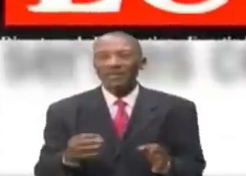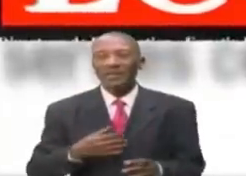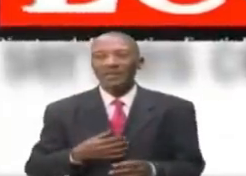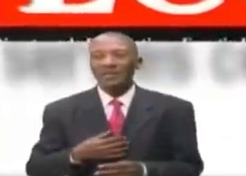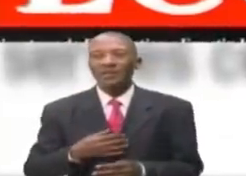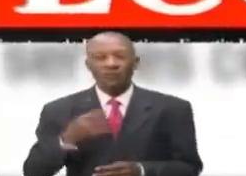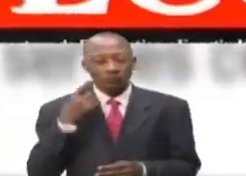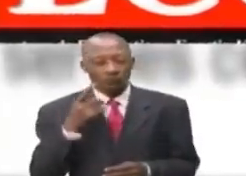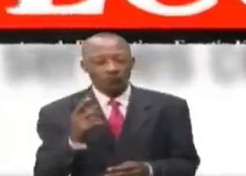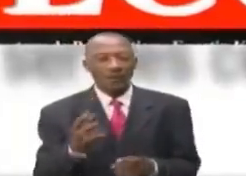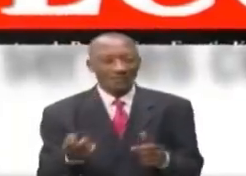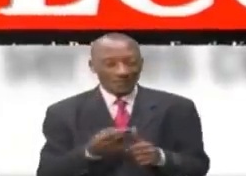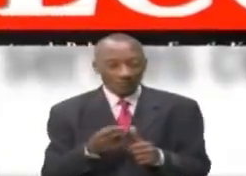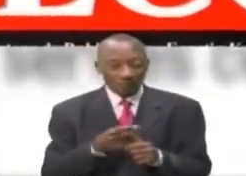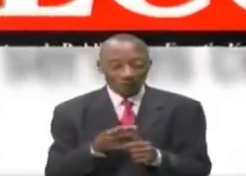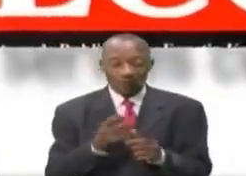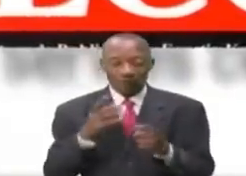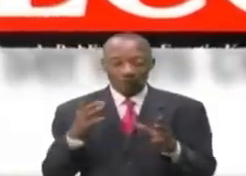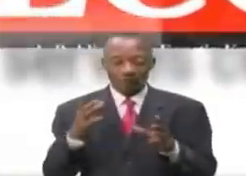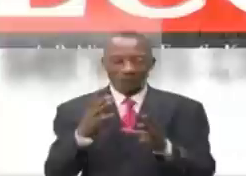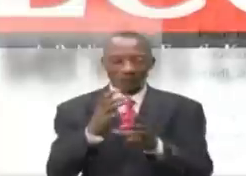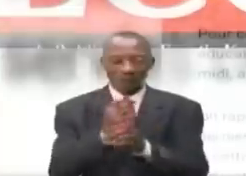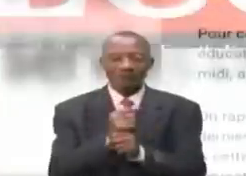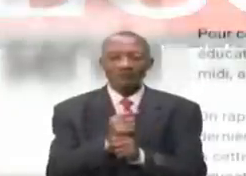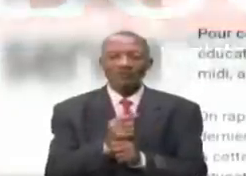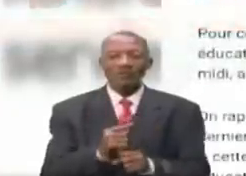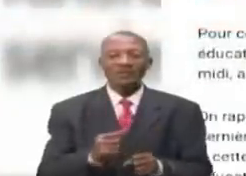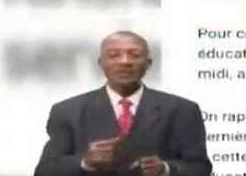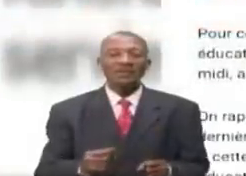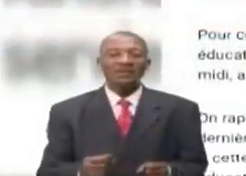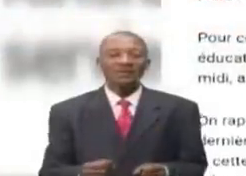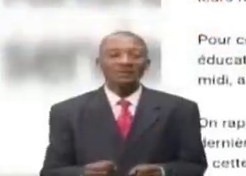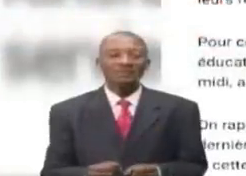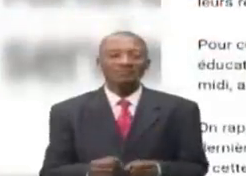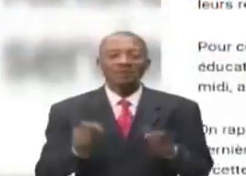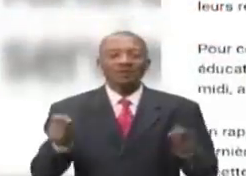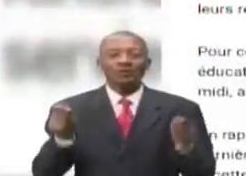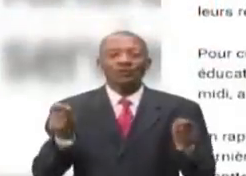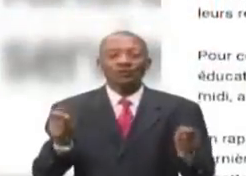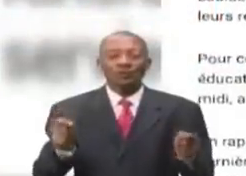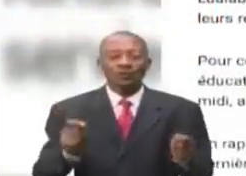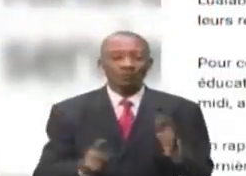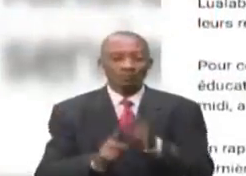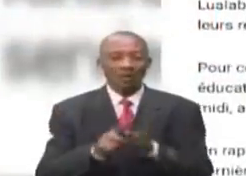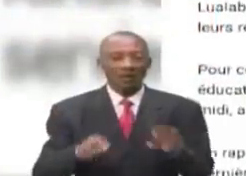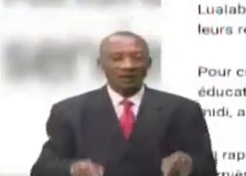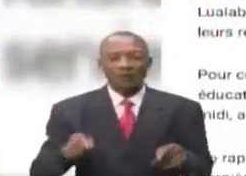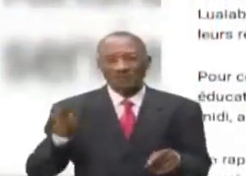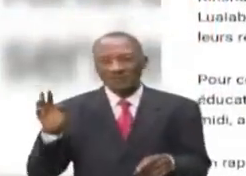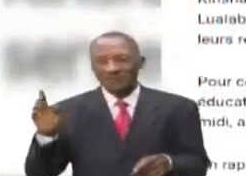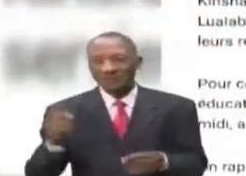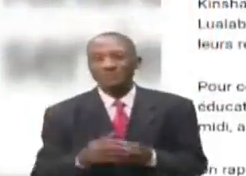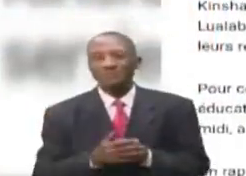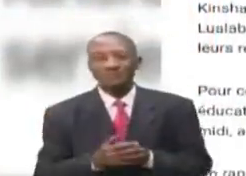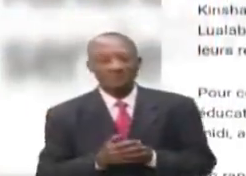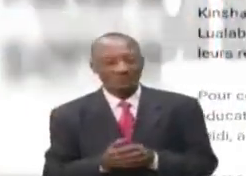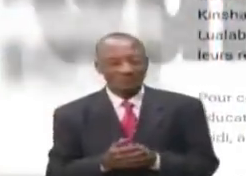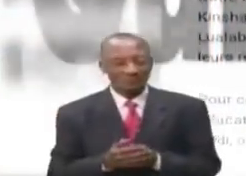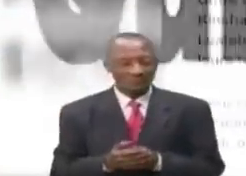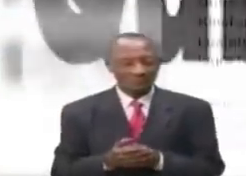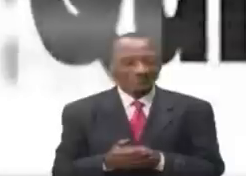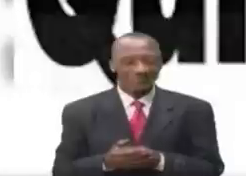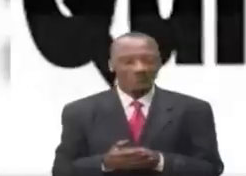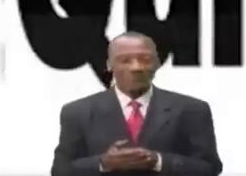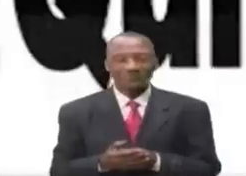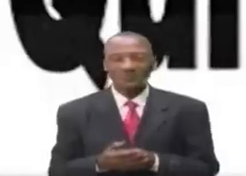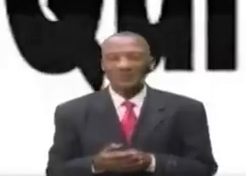la rubrique « Parlons-en ». Qui suis-je pour me mesurer à celui qui m'a rendu la liberté? Qui suis-je pour défier